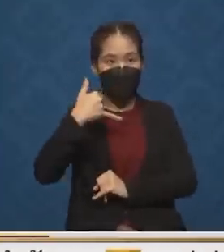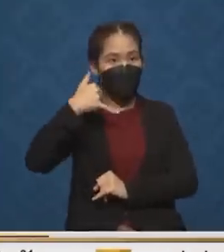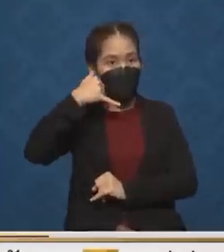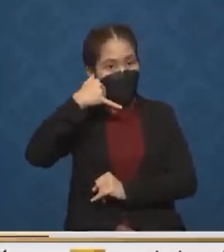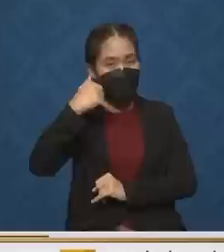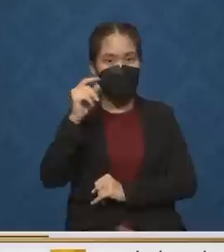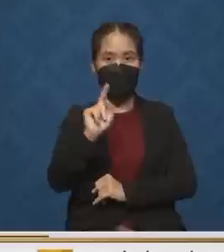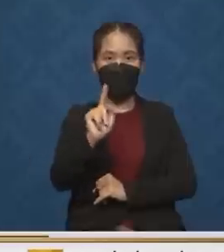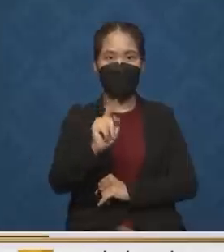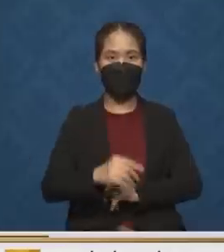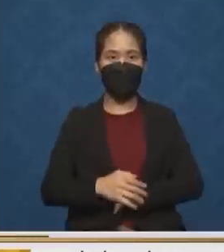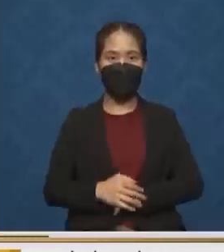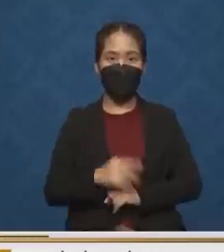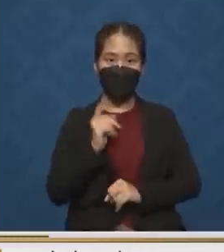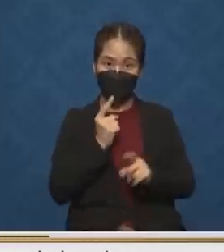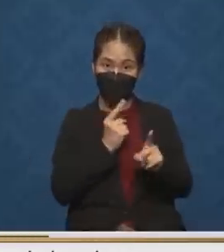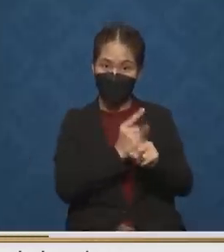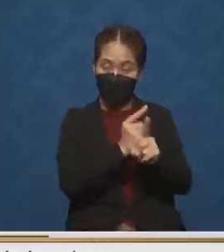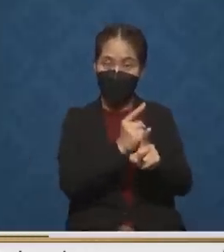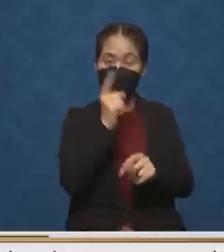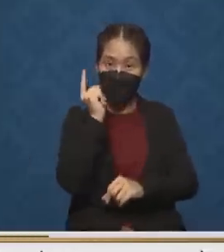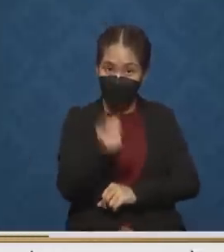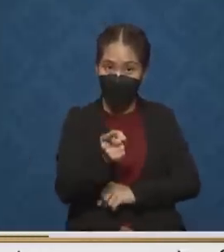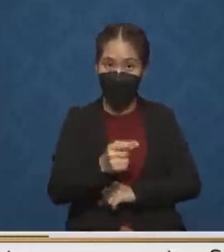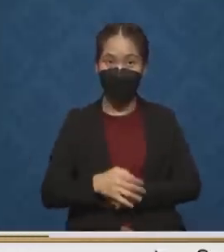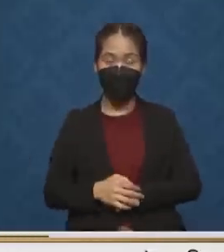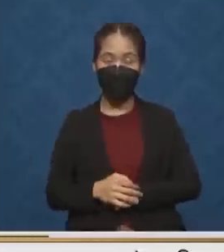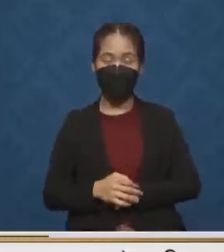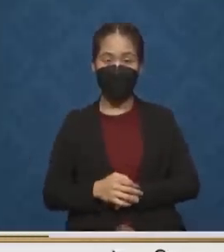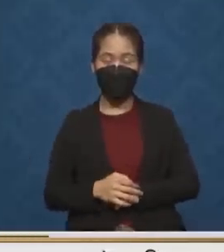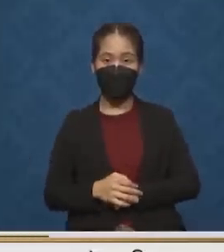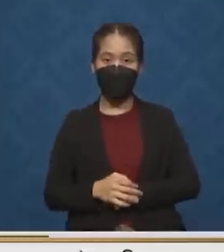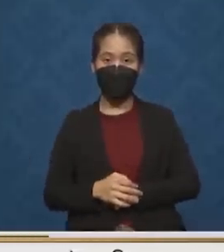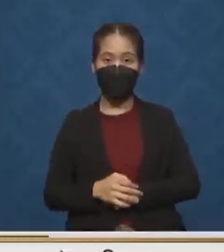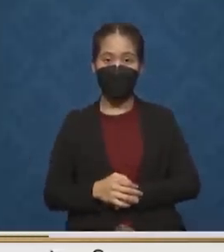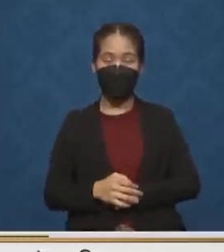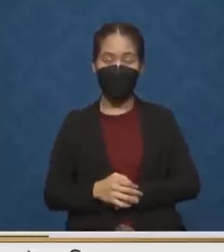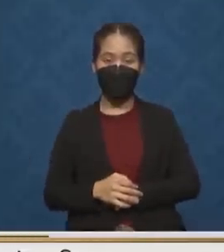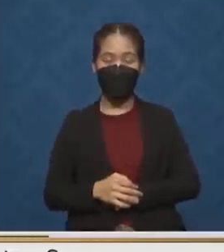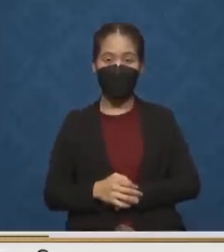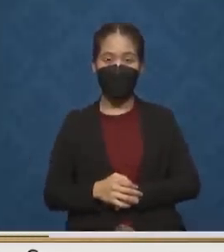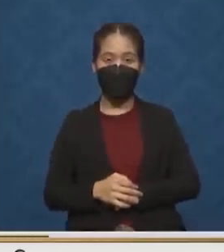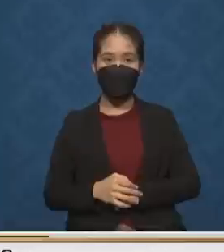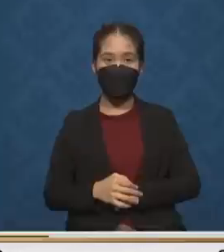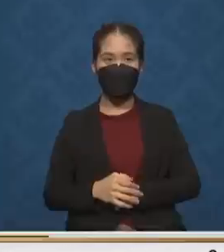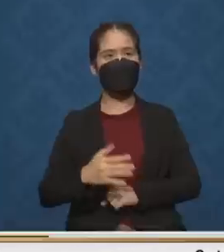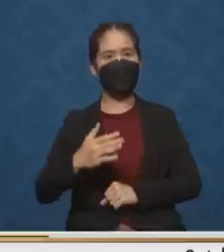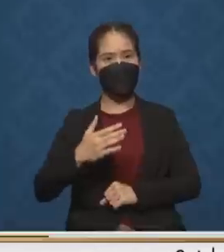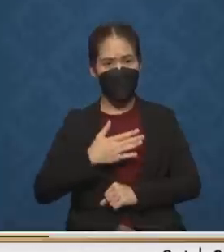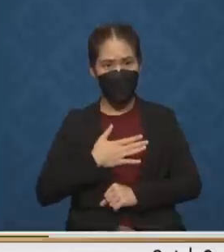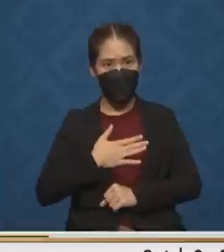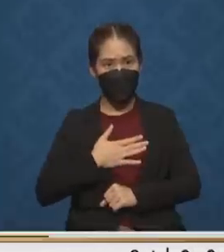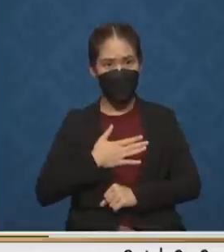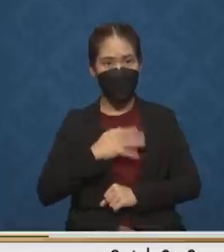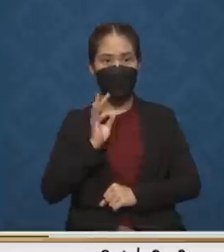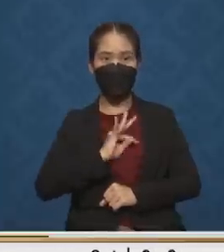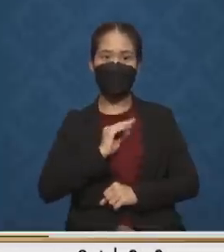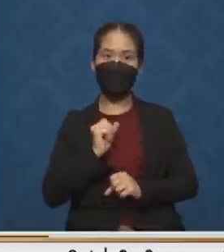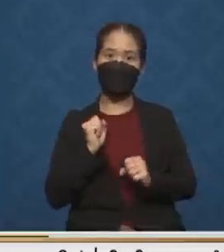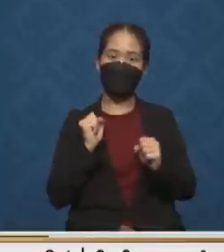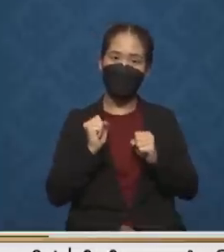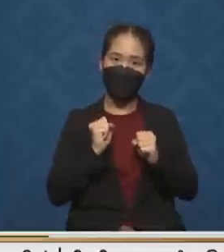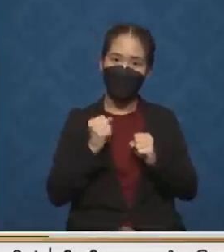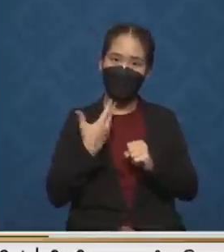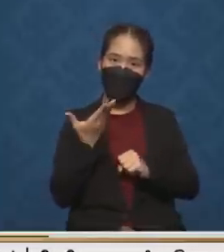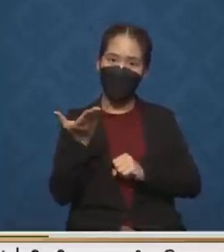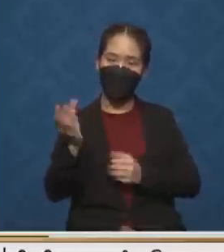อะไรต้ไปติดตามเขาถงขนดนนเลยหครัแล้วจะไม่ให้ผมกลัวการของ